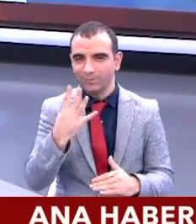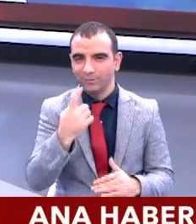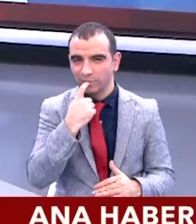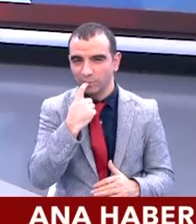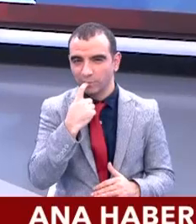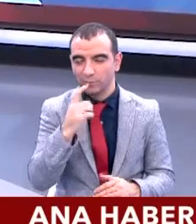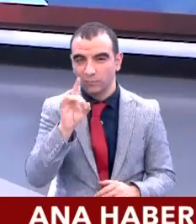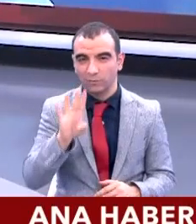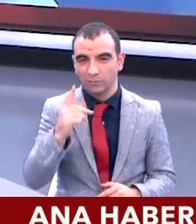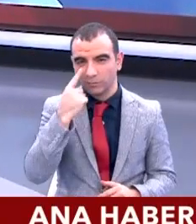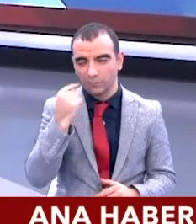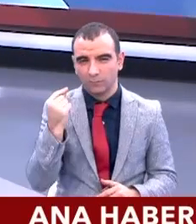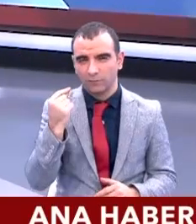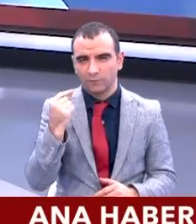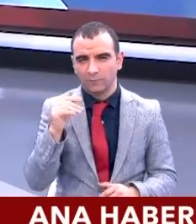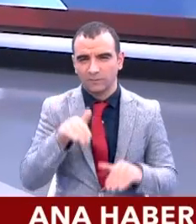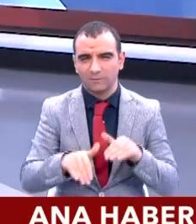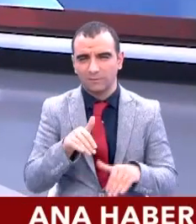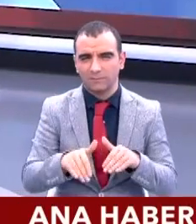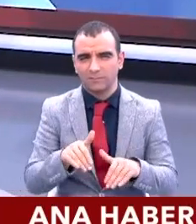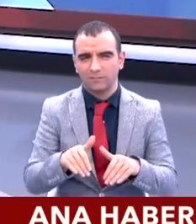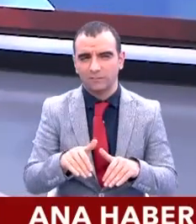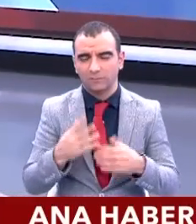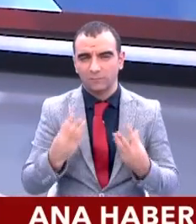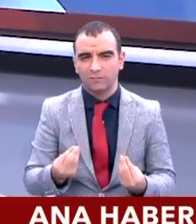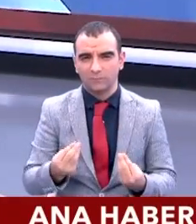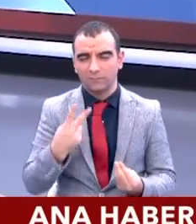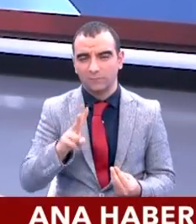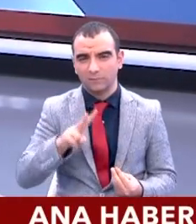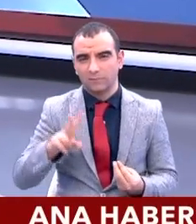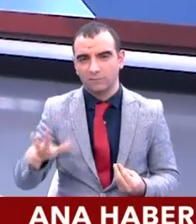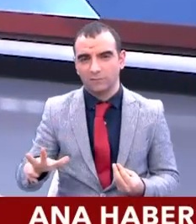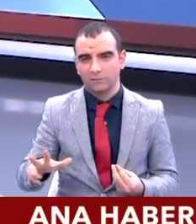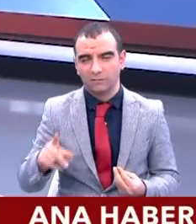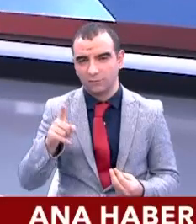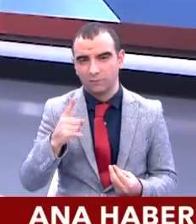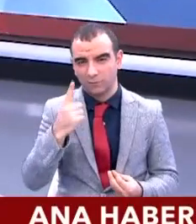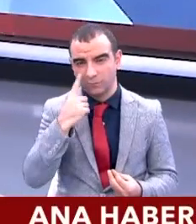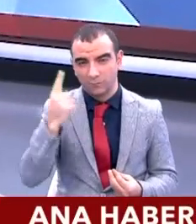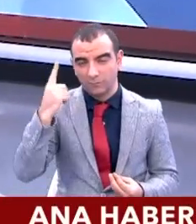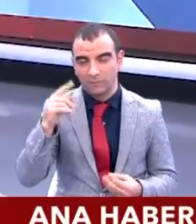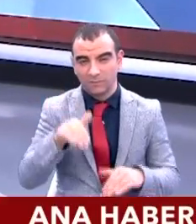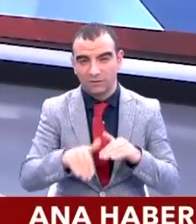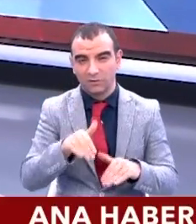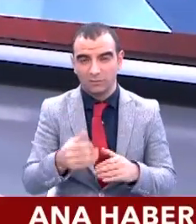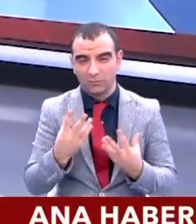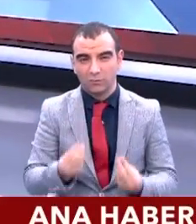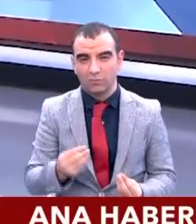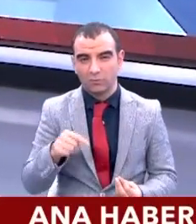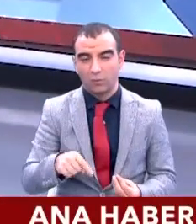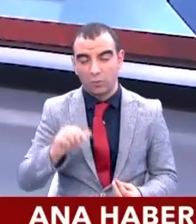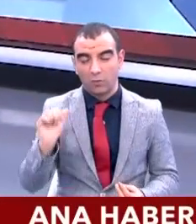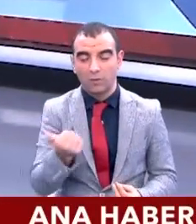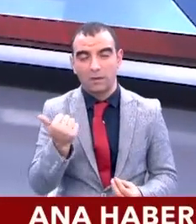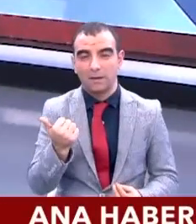14 Mayıs'ta da artık seçim olacak 2023 seçimi Cumhurbaşkanlığı seçimleri genel seçim meclis seçimleri çok önemli